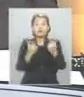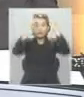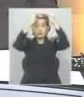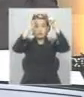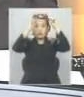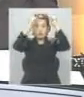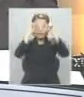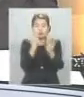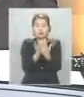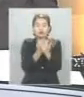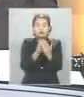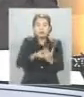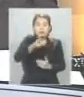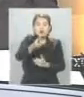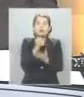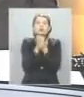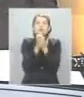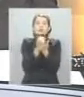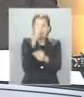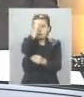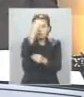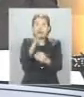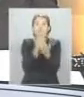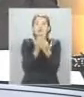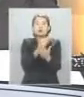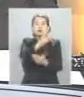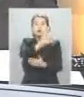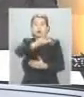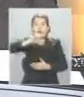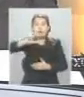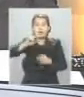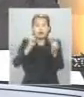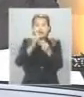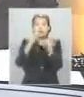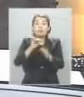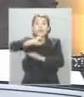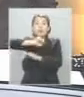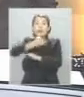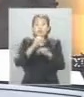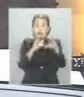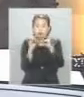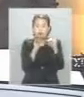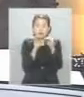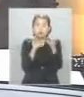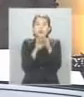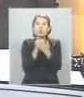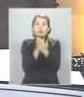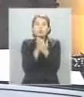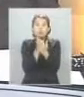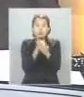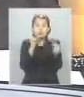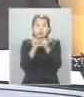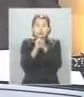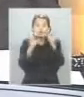นะคะไปช่วยเหลือญี่ปุ่นจำนวน5ล้านบาทและในวันจันทร์นี้จะมีการประชุมหารือเพื่อให้ความช่วยเหลือกับประเทศญี่ปุ่นอีกครั้ง